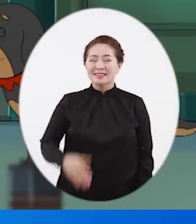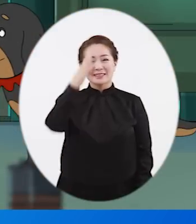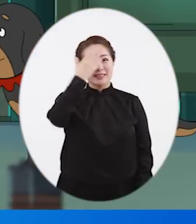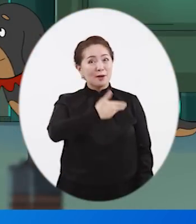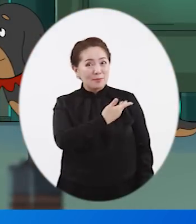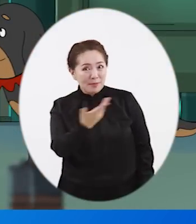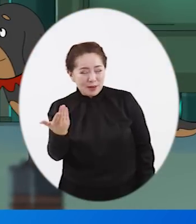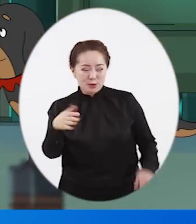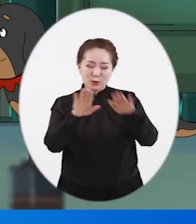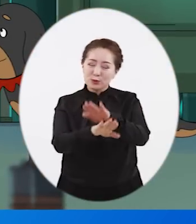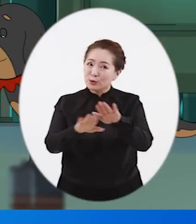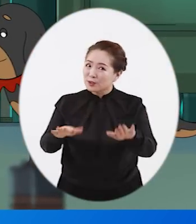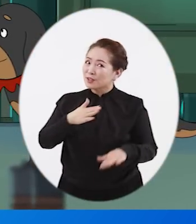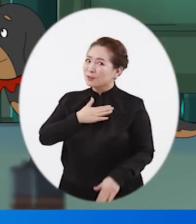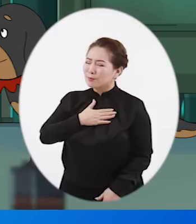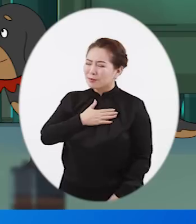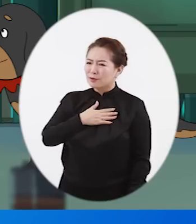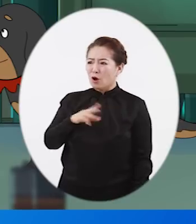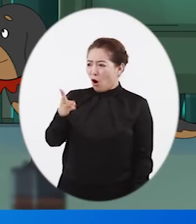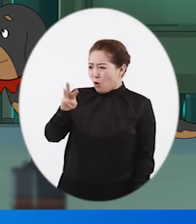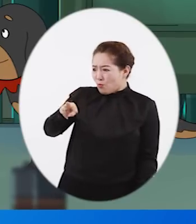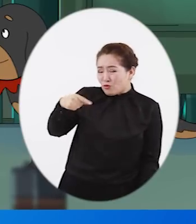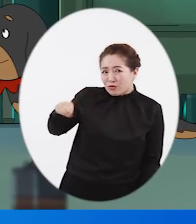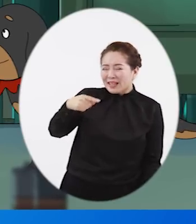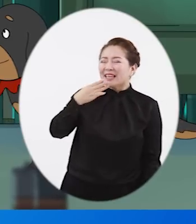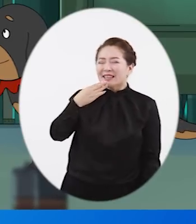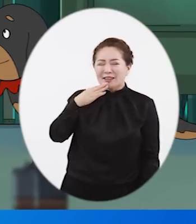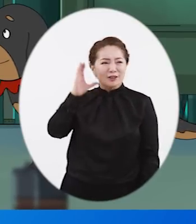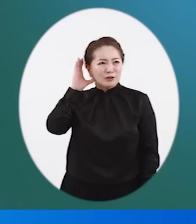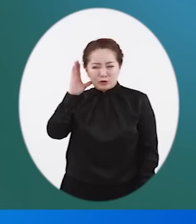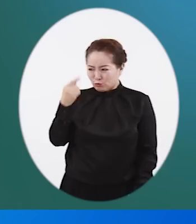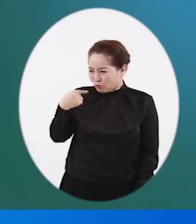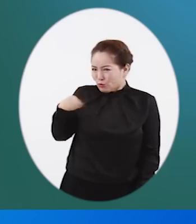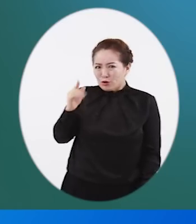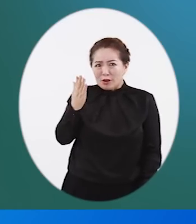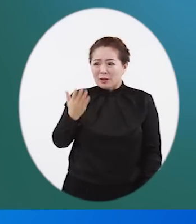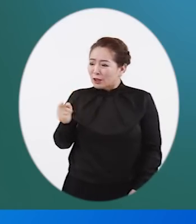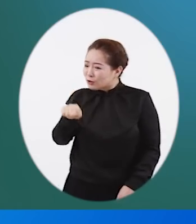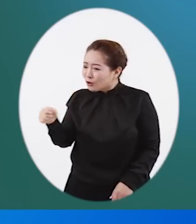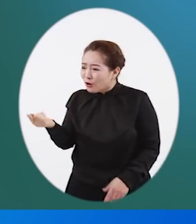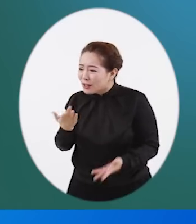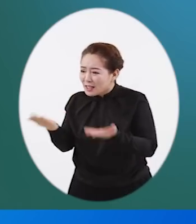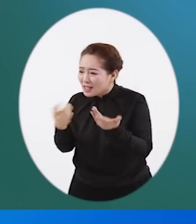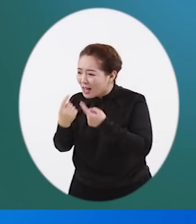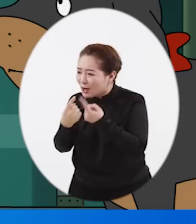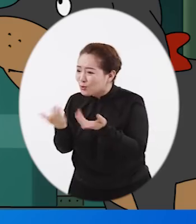За сайн уу дүүнер минь. Мөнхийн инээд бүр хаалганы цаанаас сонсогдож байна шүү. Та хоёр маань юу ярьж байсан